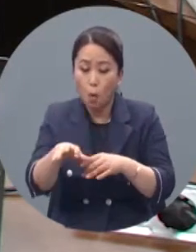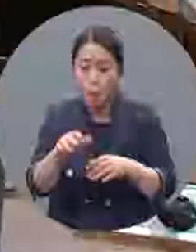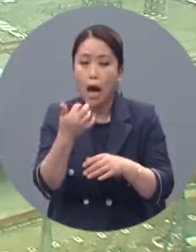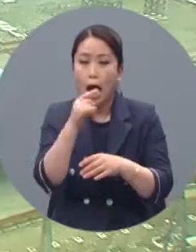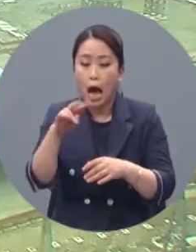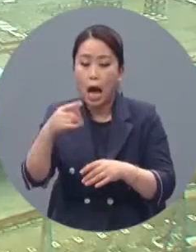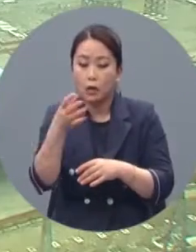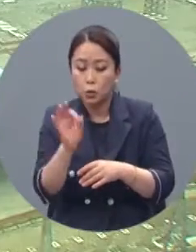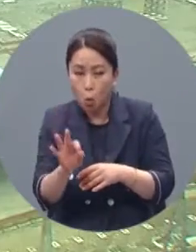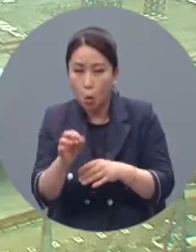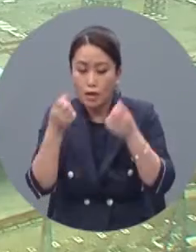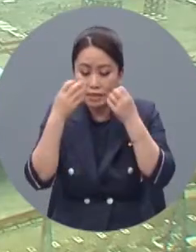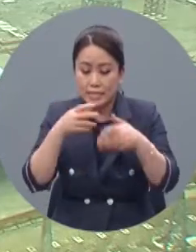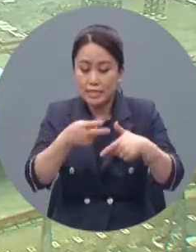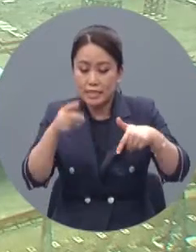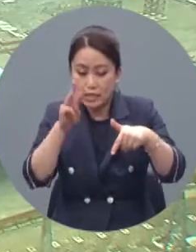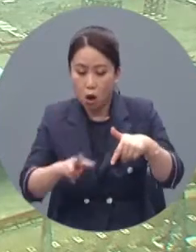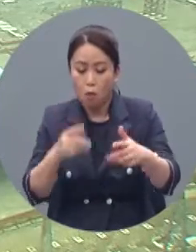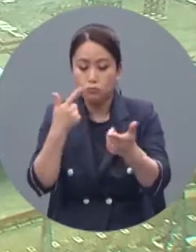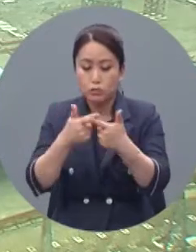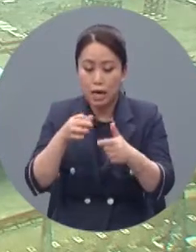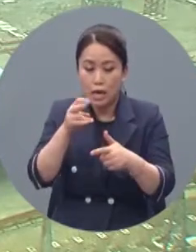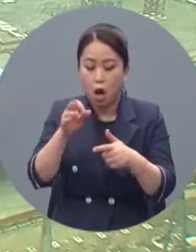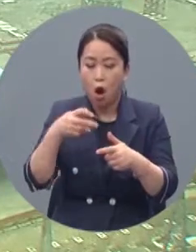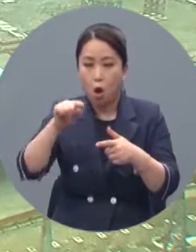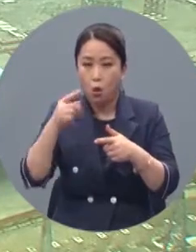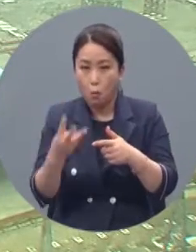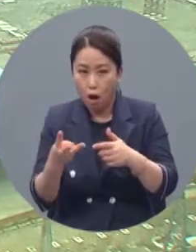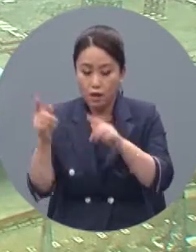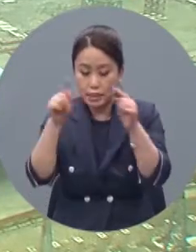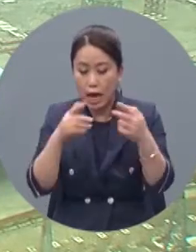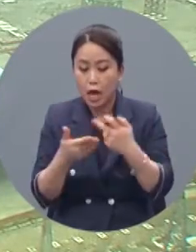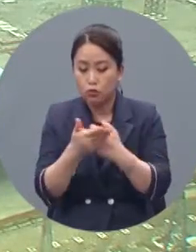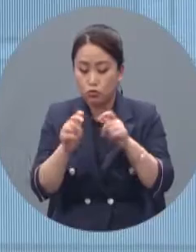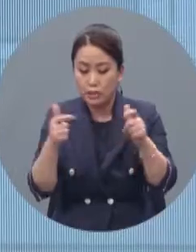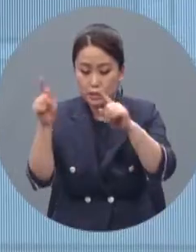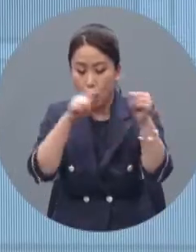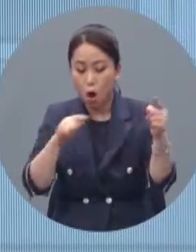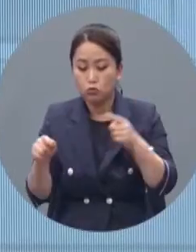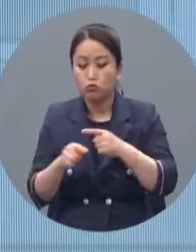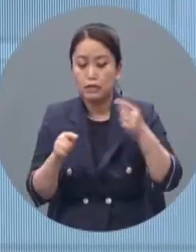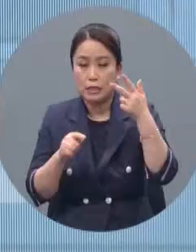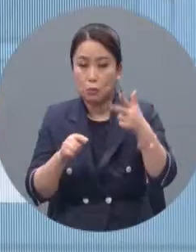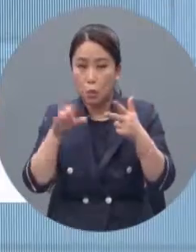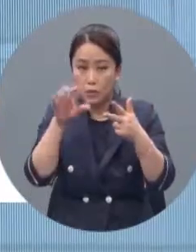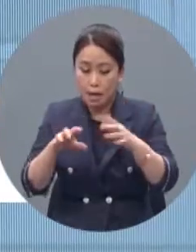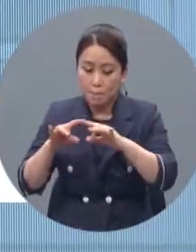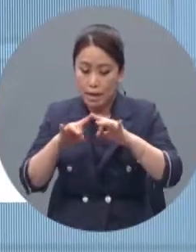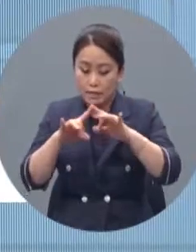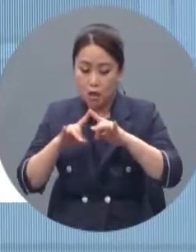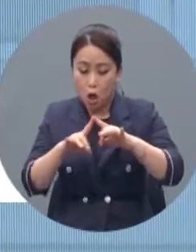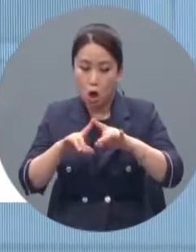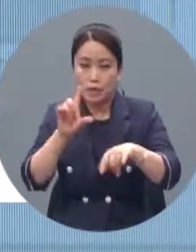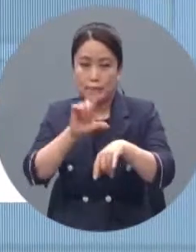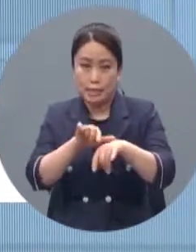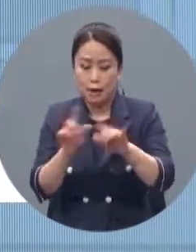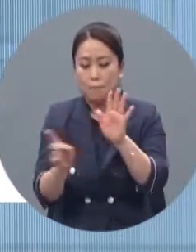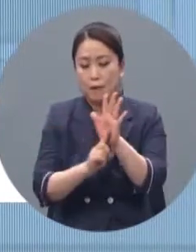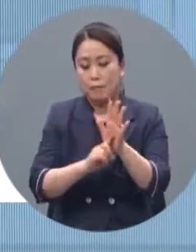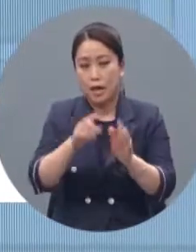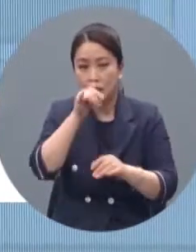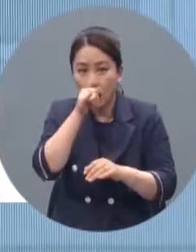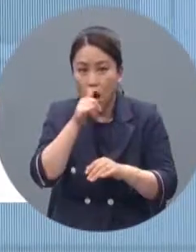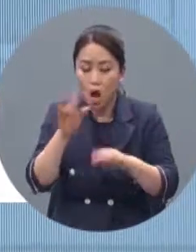등 전국 7곳의 발전소 출력 현황이 실시간으로 나타납니다. 오후 2시 현재 전력 예비율은